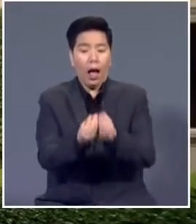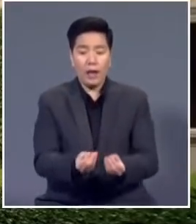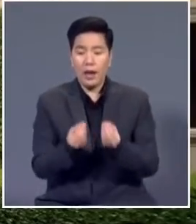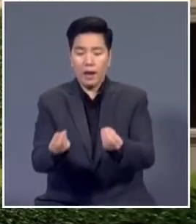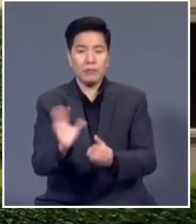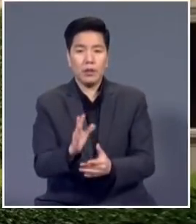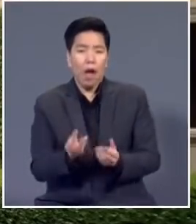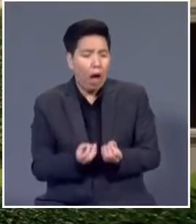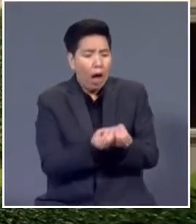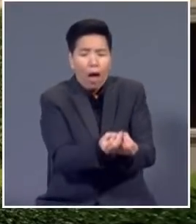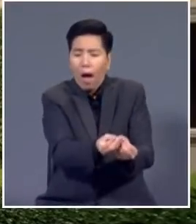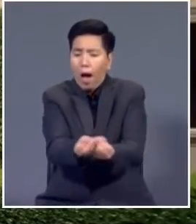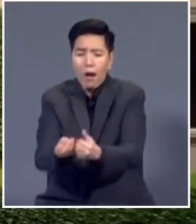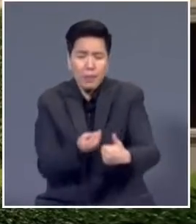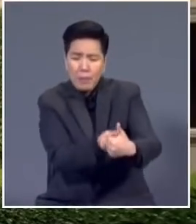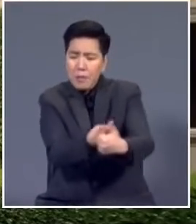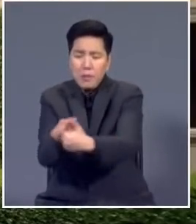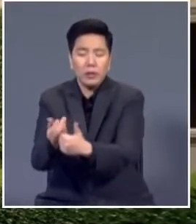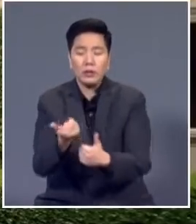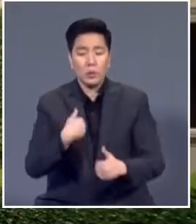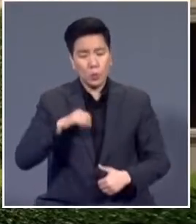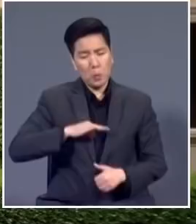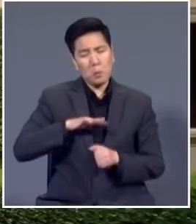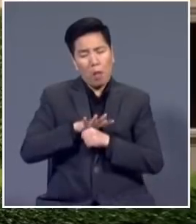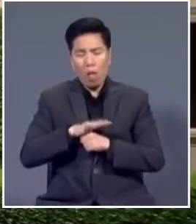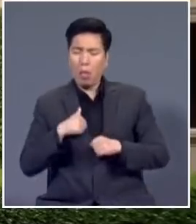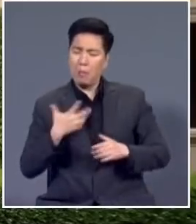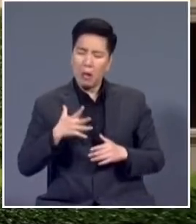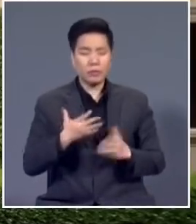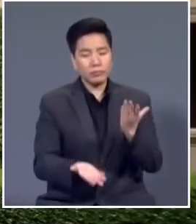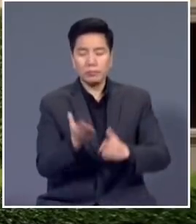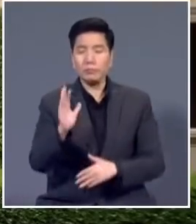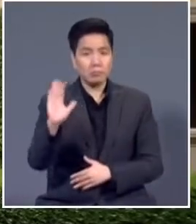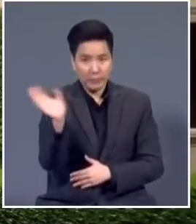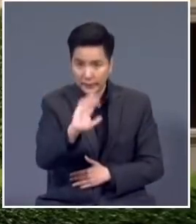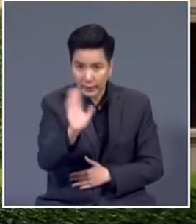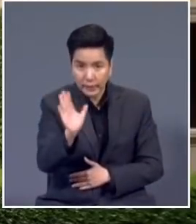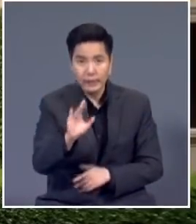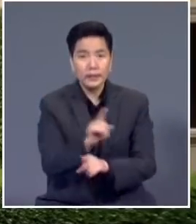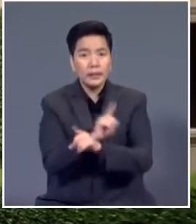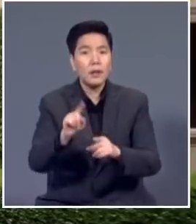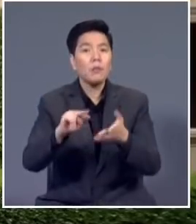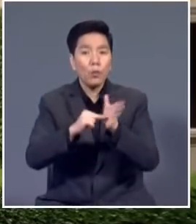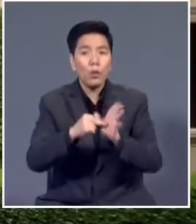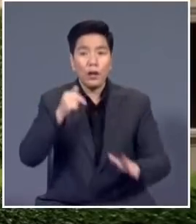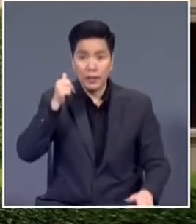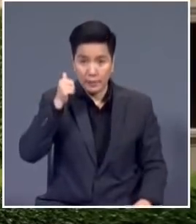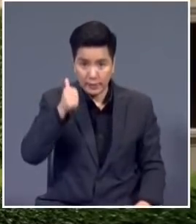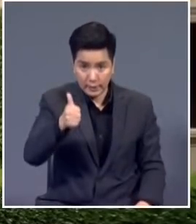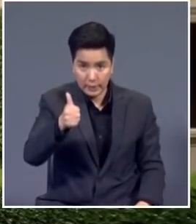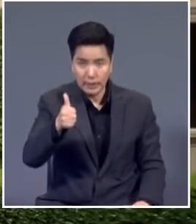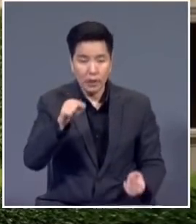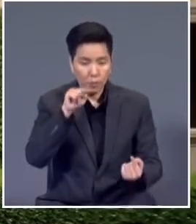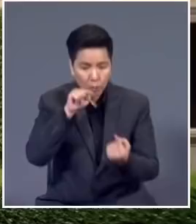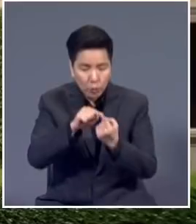กับยัดเยียดทุกคนนะครับได้ไปพอใจบ้างไม่พอใจบ้างอะไรก็แล้วแต่นะครับเพราะว่าเป็นสิ่งที่ดีที่เหมาะสมกับประชาชนด้วย